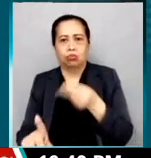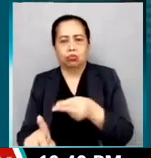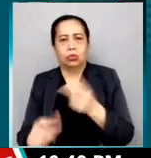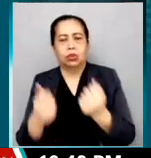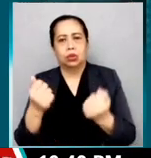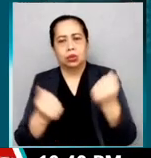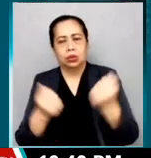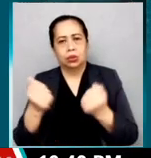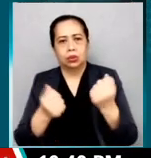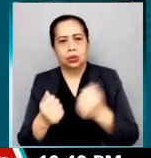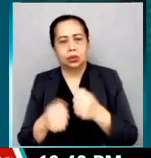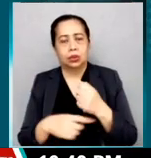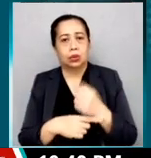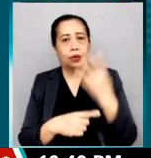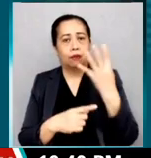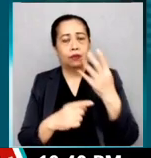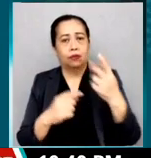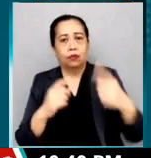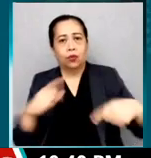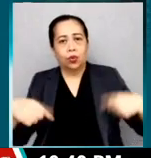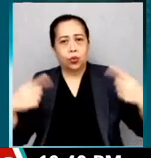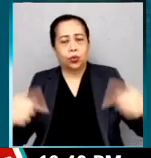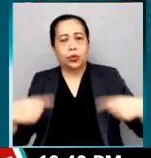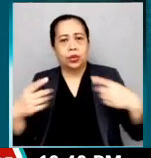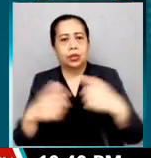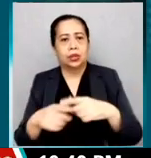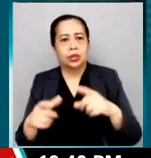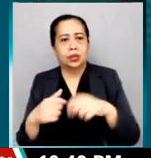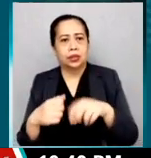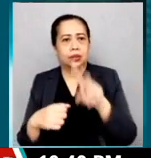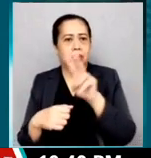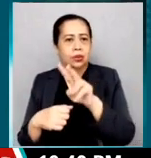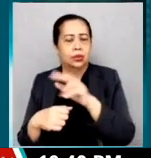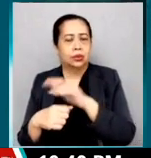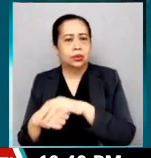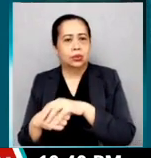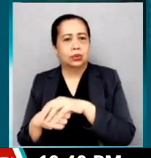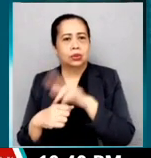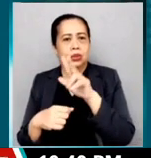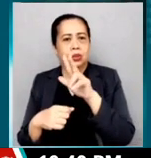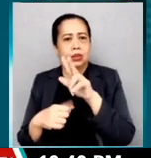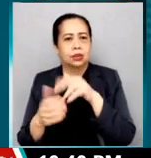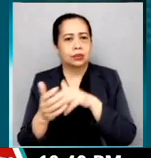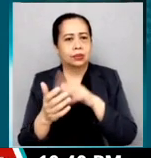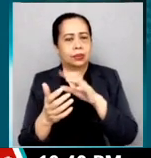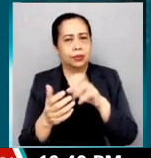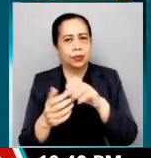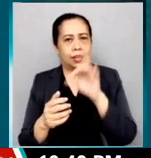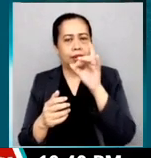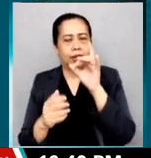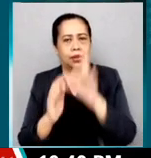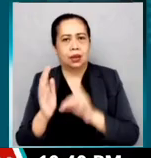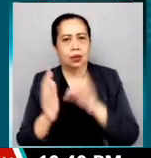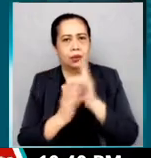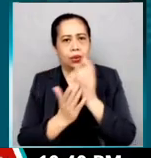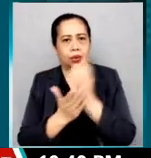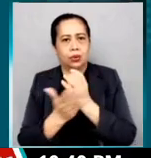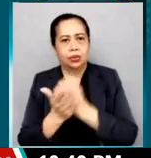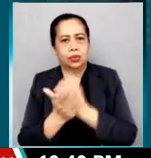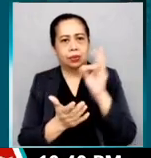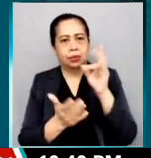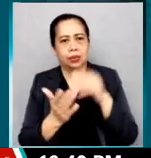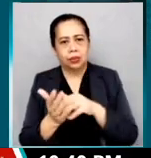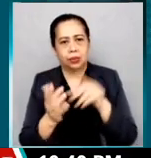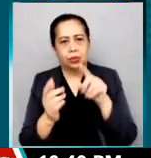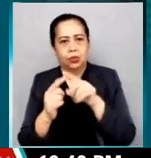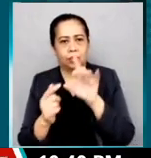4 wheels naman na manual, 3,500 to 4,500 ang 8-hour course. At 7,000 pesos to 8,000